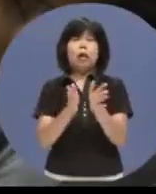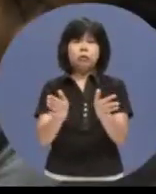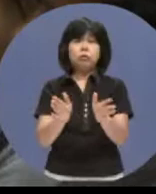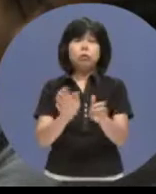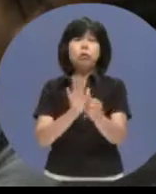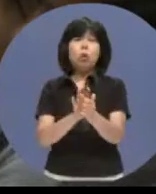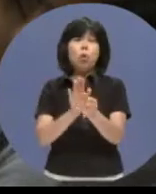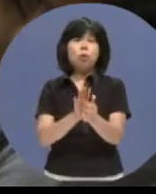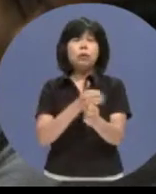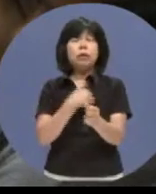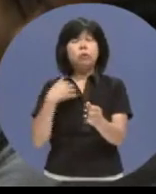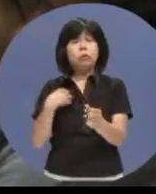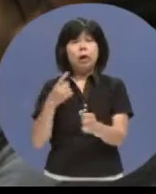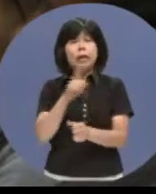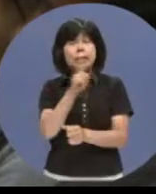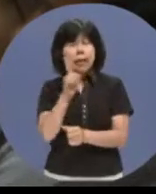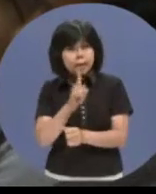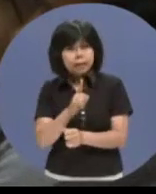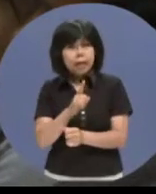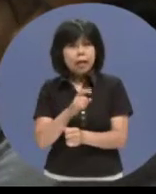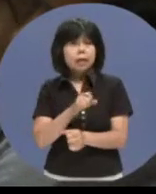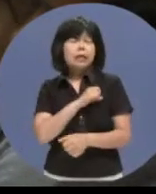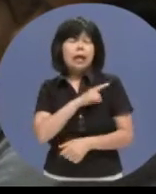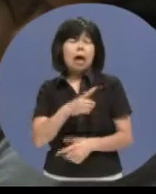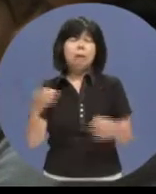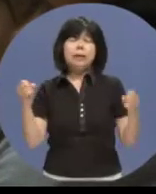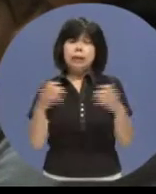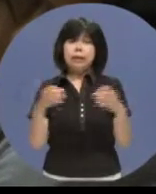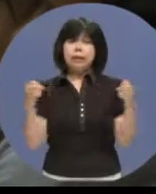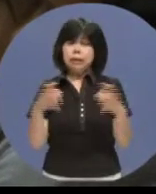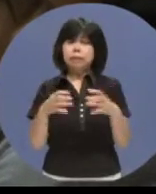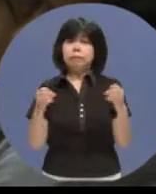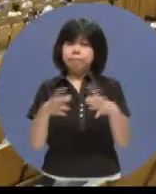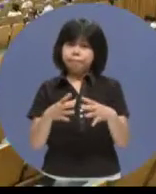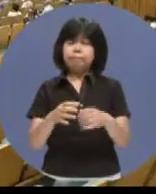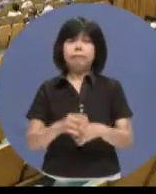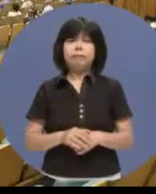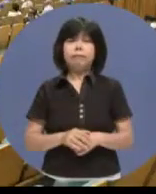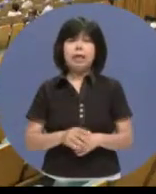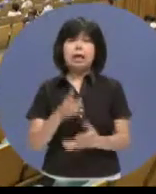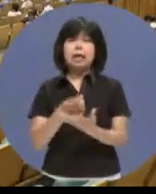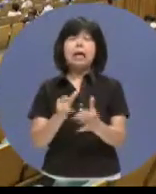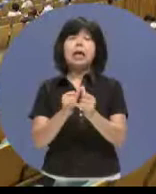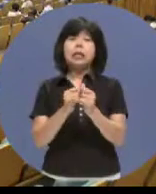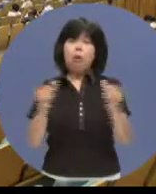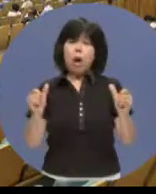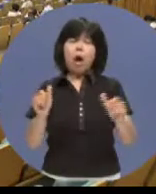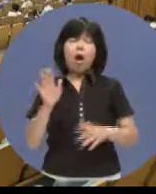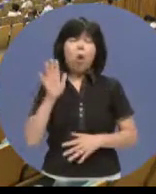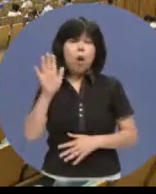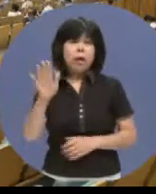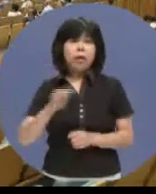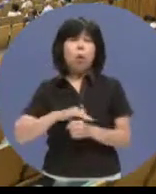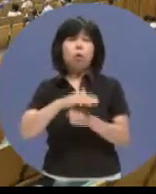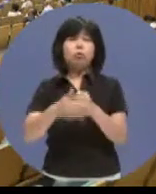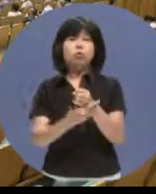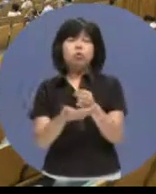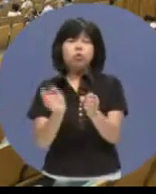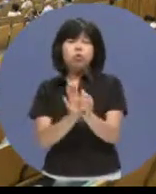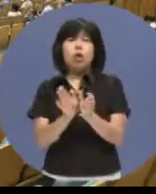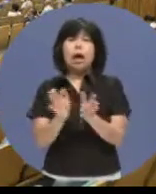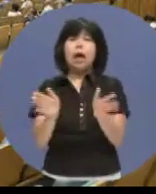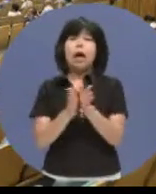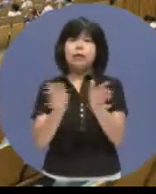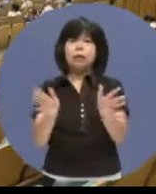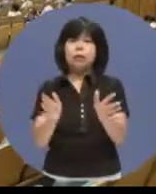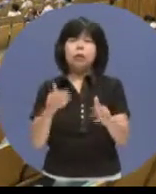ることは何かなど活発な意見の交換が行われ、参加者はこれからの宇宙開発へのさ